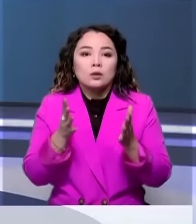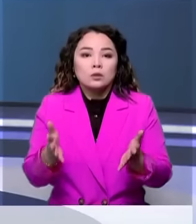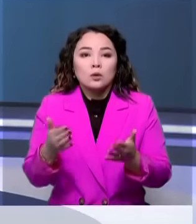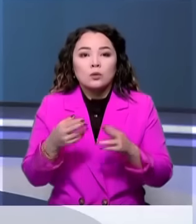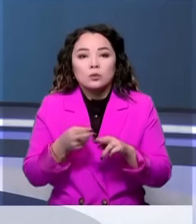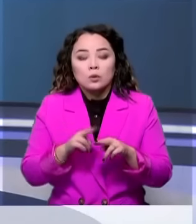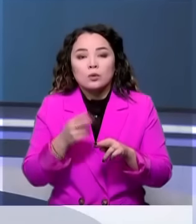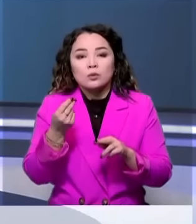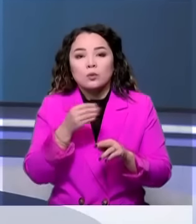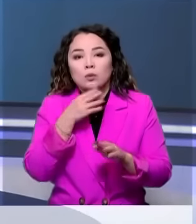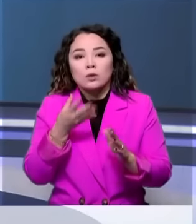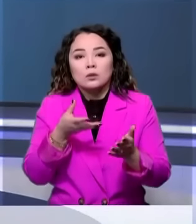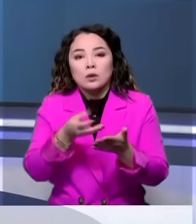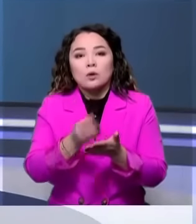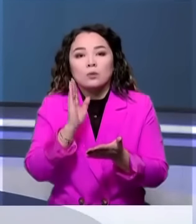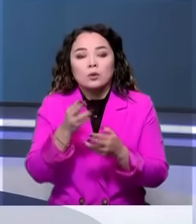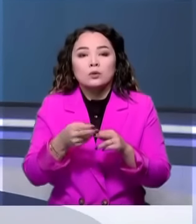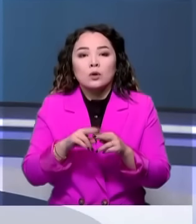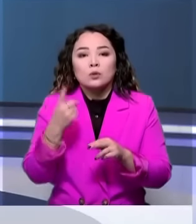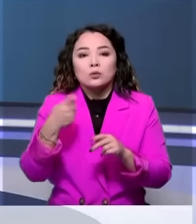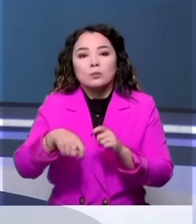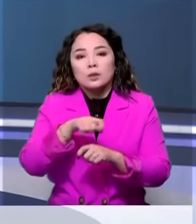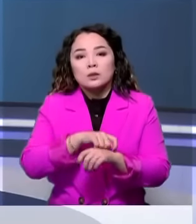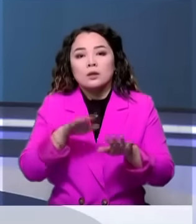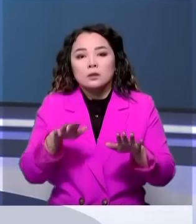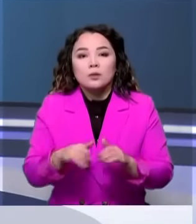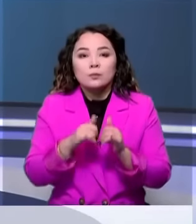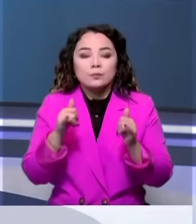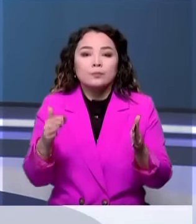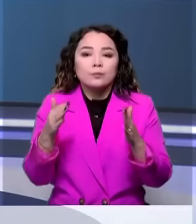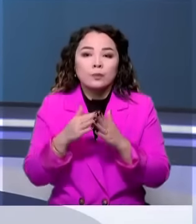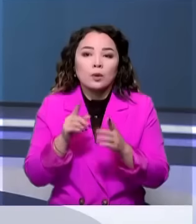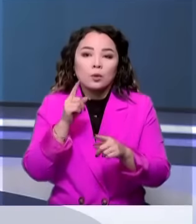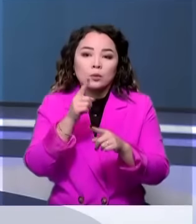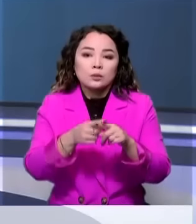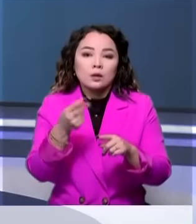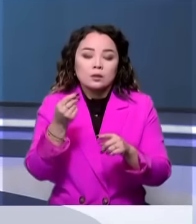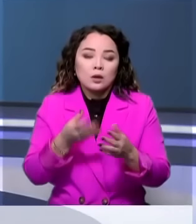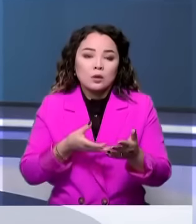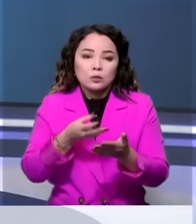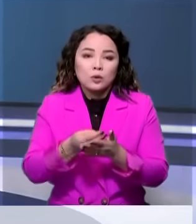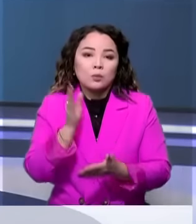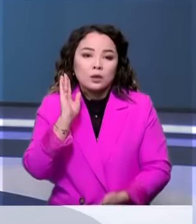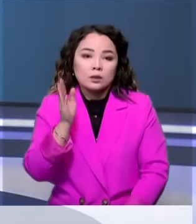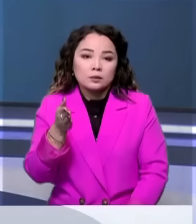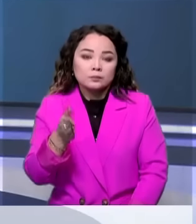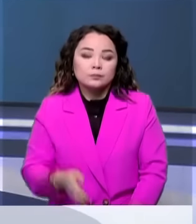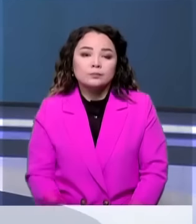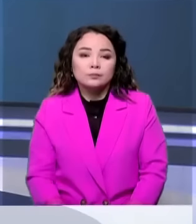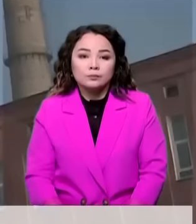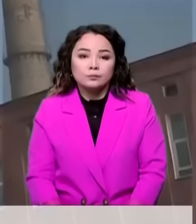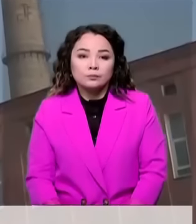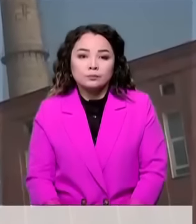ақшаны соғұрлым көп төлейді. Аумағы 100 шаршы метрден асатын үйлерге қосымша төлем қарастырылған.